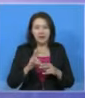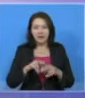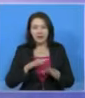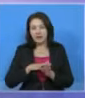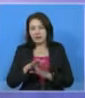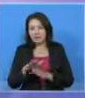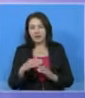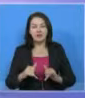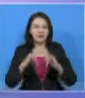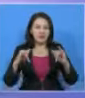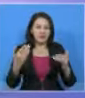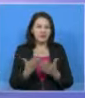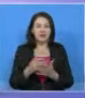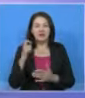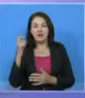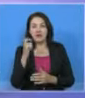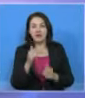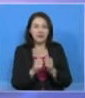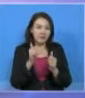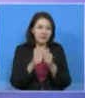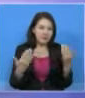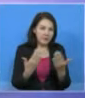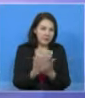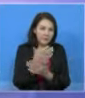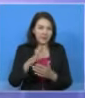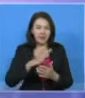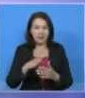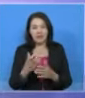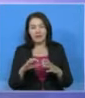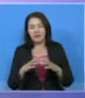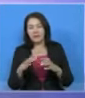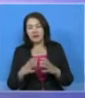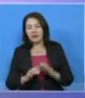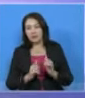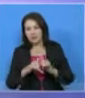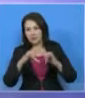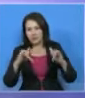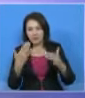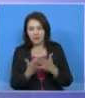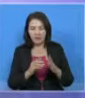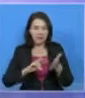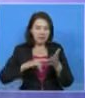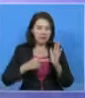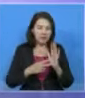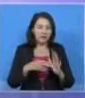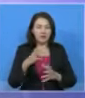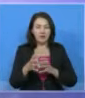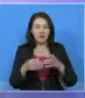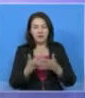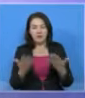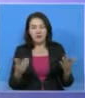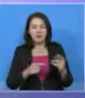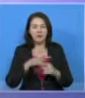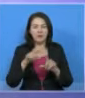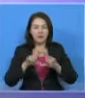жүйелі түрде дамытып келеді. Фермерлер үнемі жаңашылдыққа ұмтылып, өнім көлемінде арттырды. Ендігі жоспары көгөніс қоймасын салып,